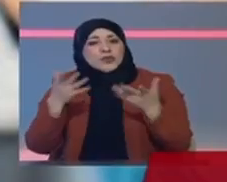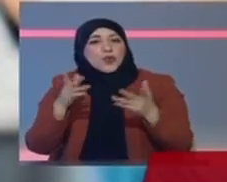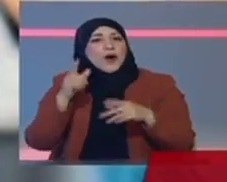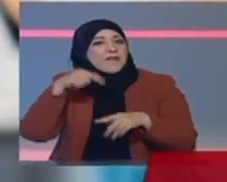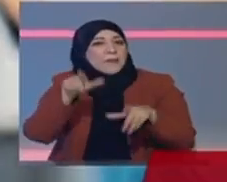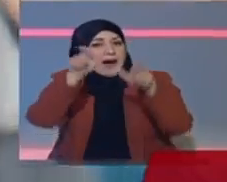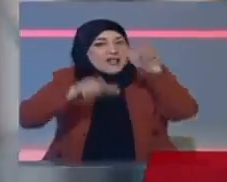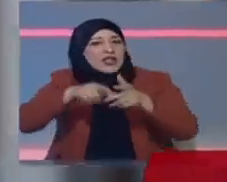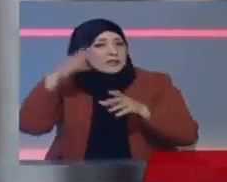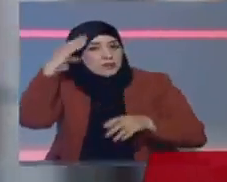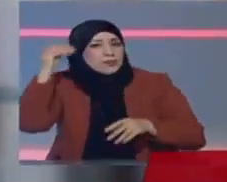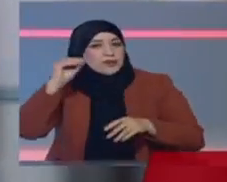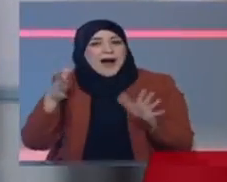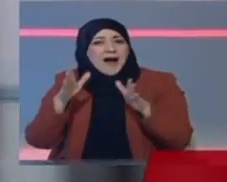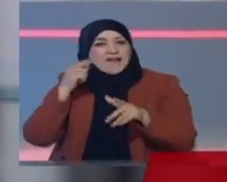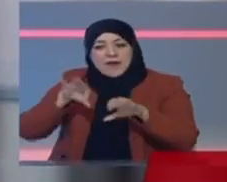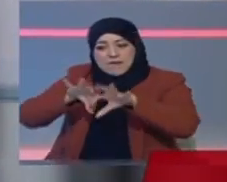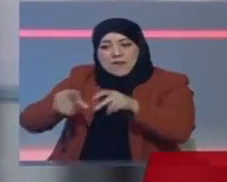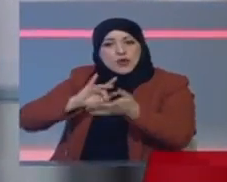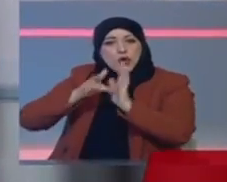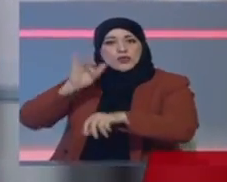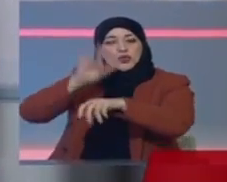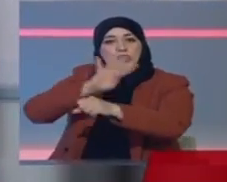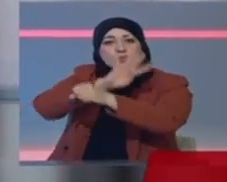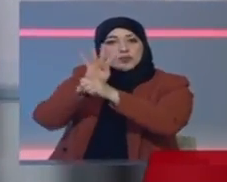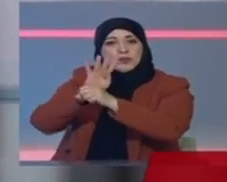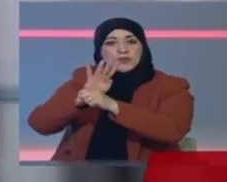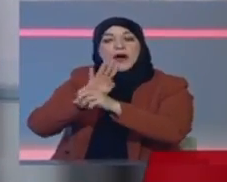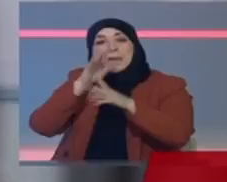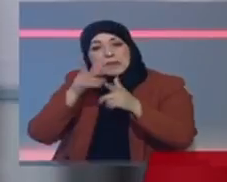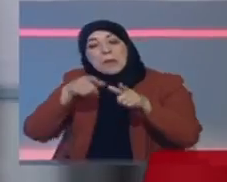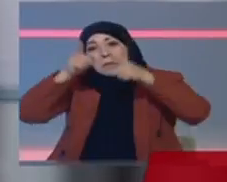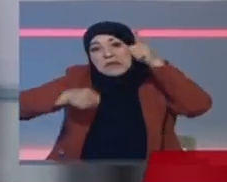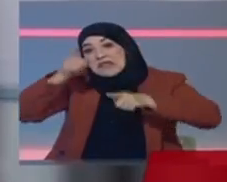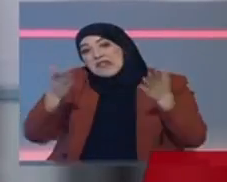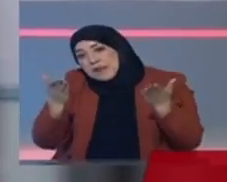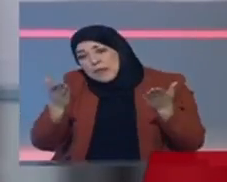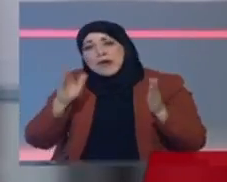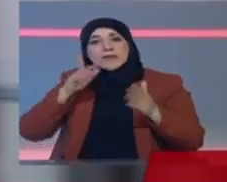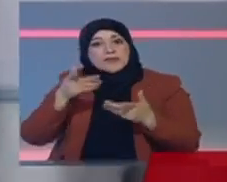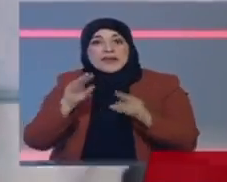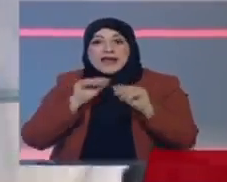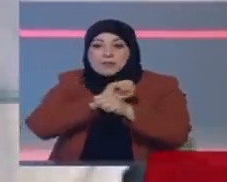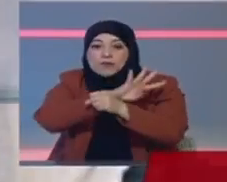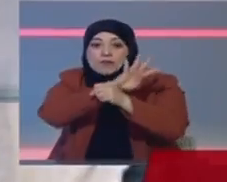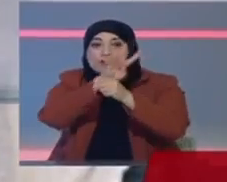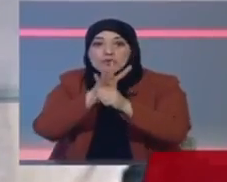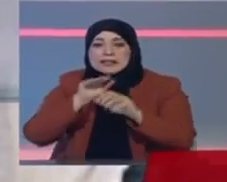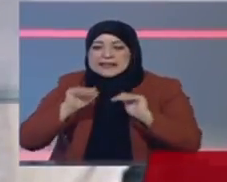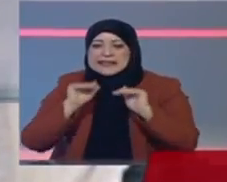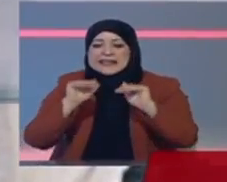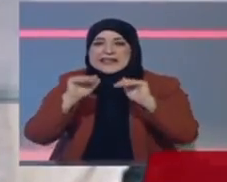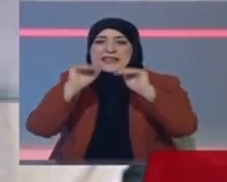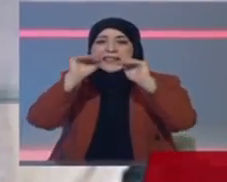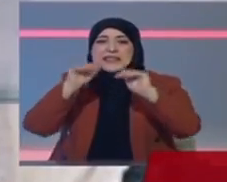من اصابه كل الاشخاص تقريبا ولو بنسب المتفاوته مع تفاقم الوباء تتفاقم الاثار النفسيه الناجمه